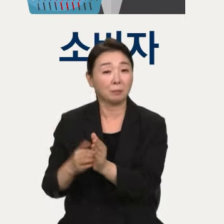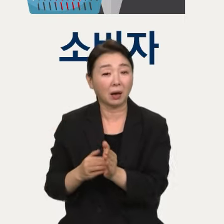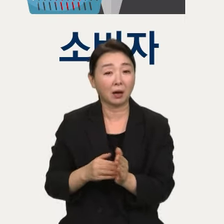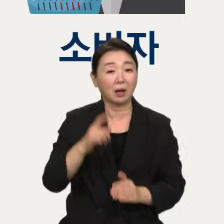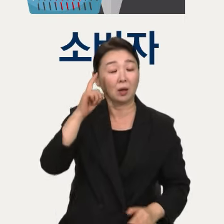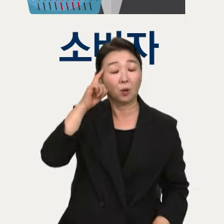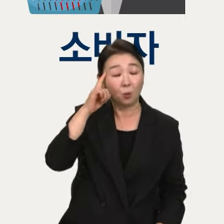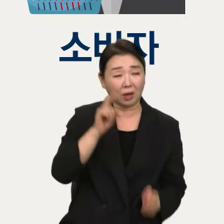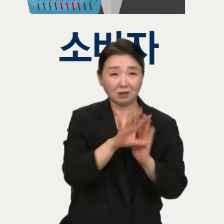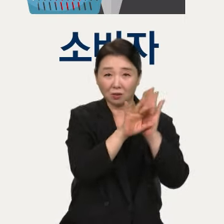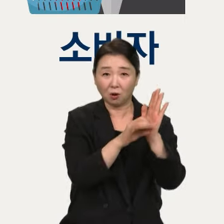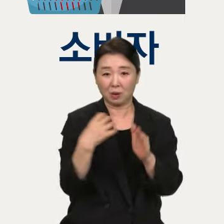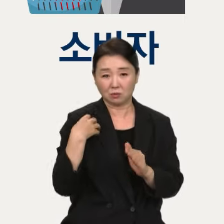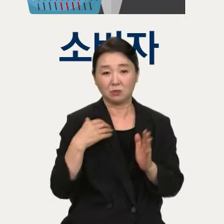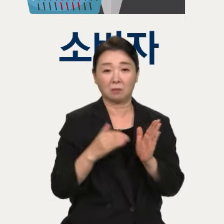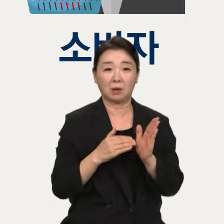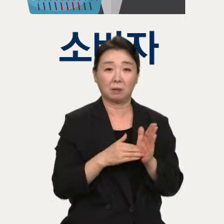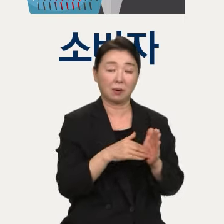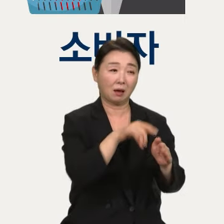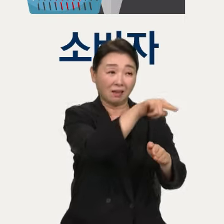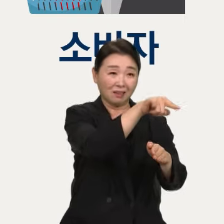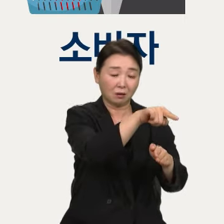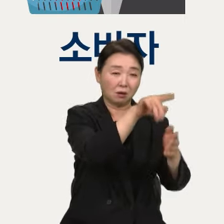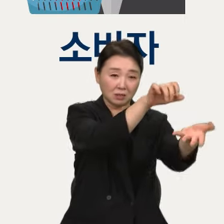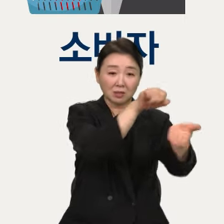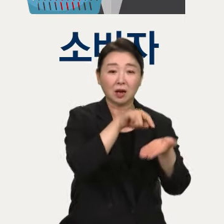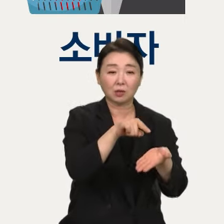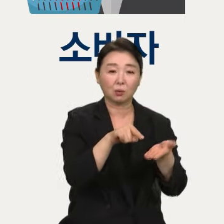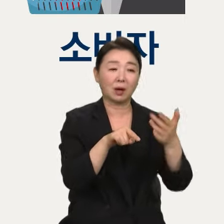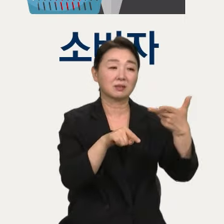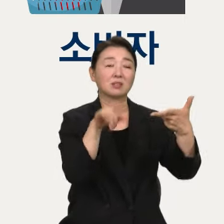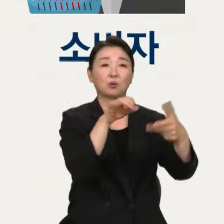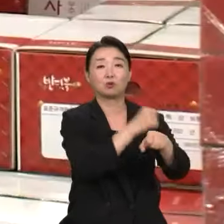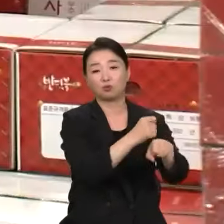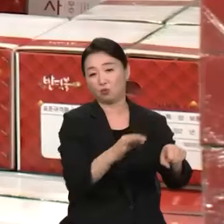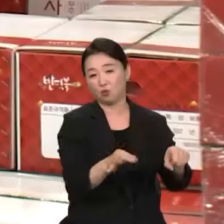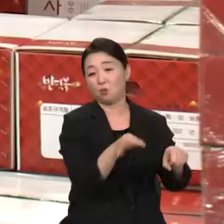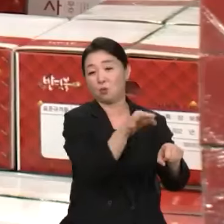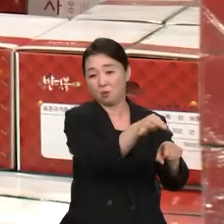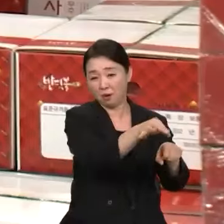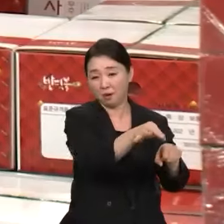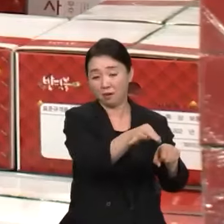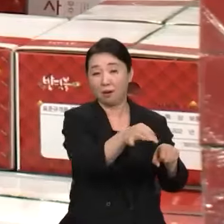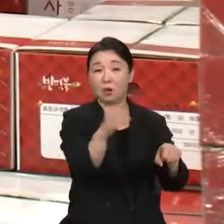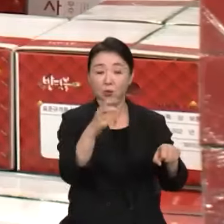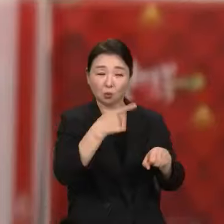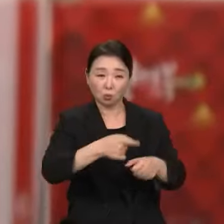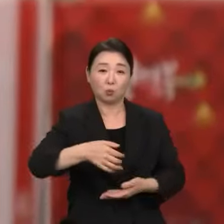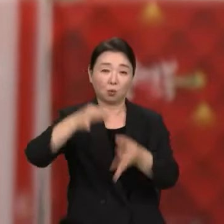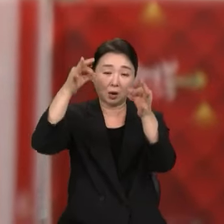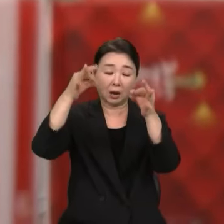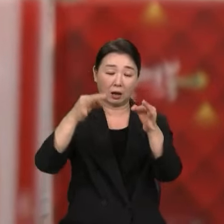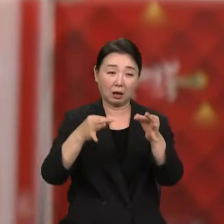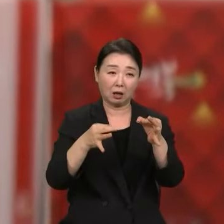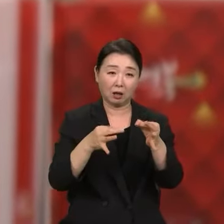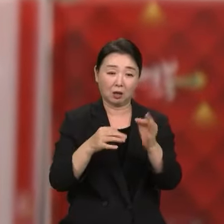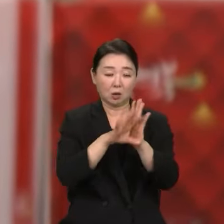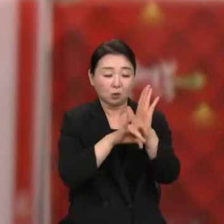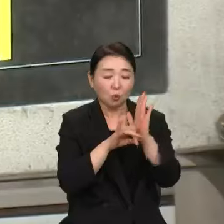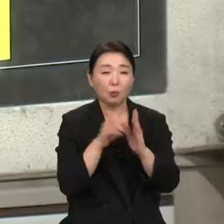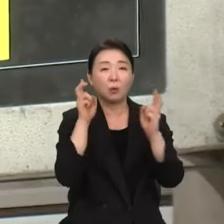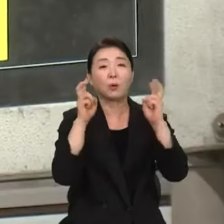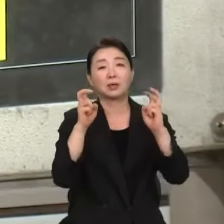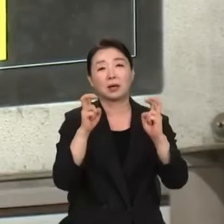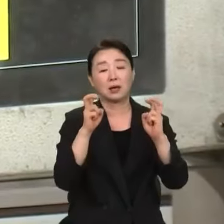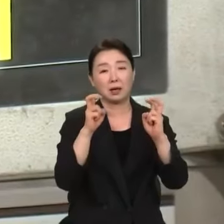경매를 주관하는 대가로 생산자에게서 최대 7% 수수료를 챙깁니다. 값이 오를수록 도매법인이 떼가는 수수료도